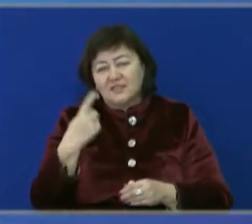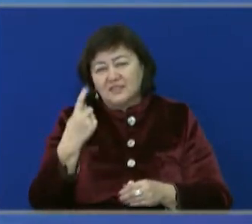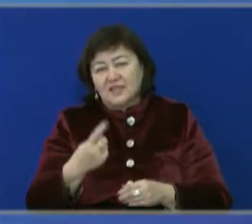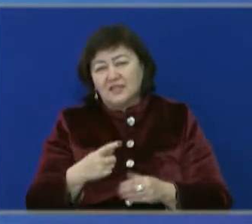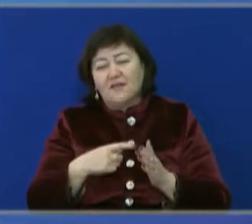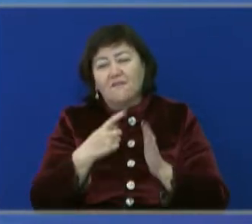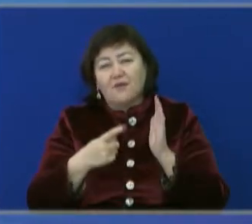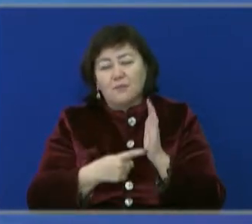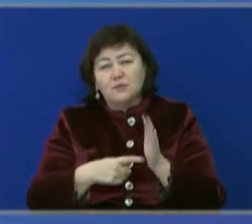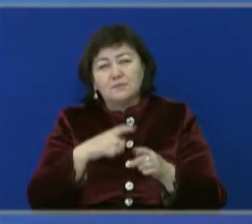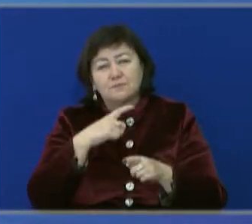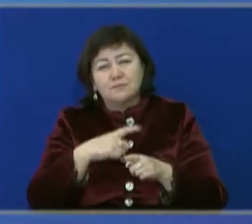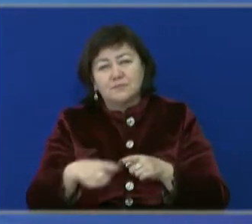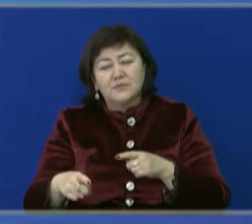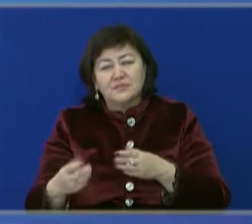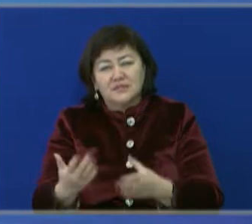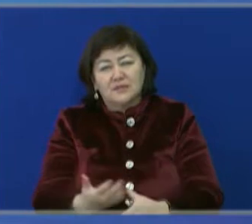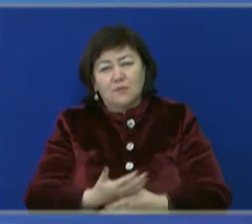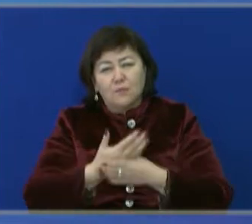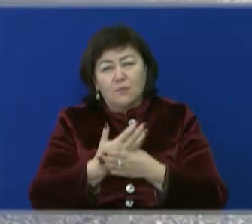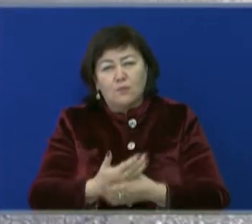вопросам экстренного реагирования спасателей.